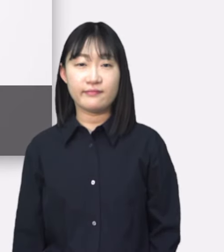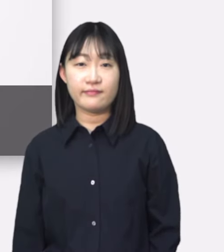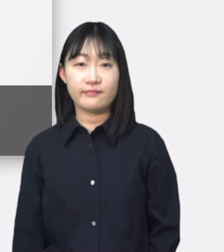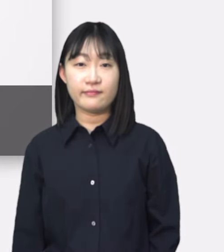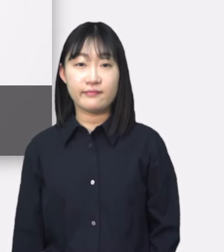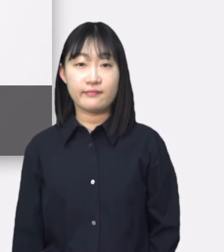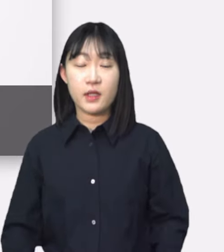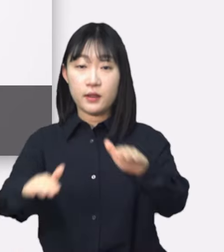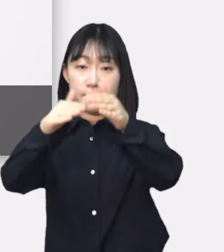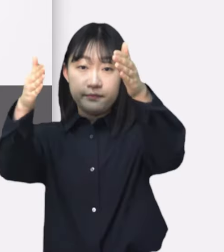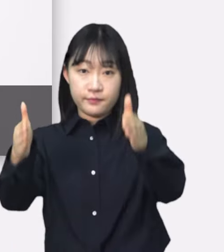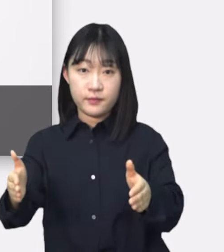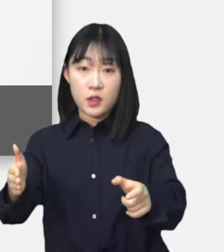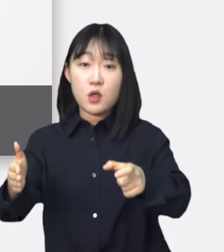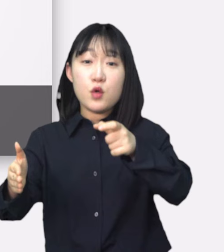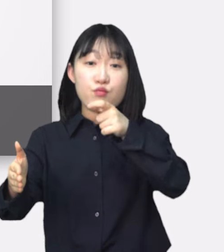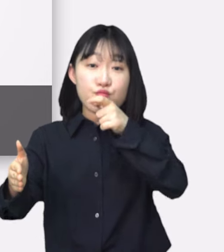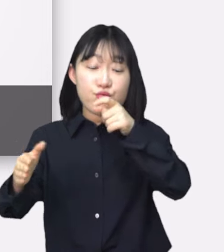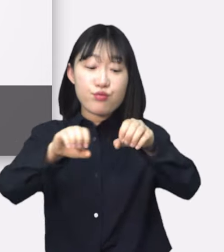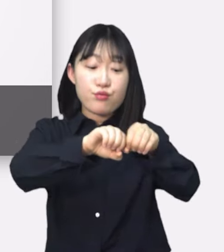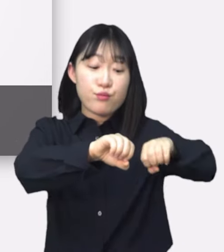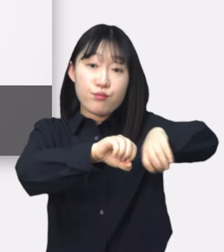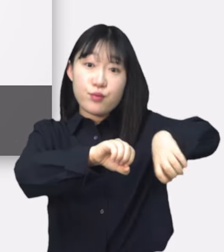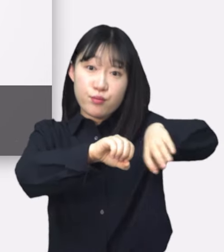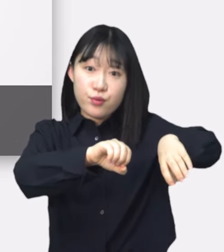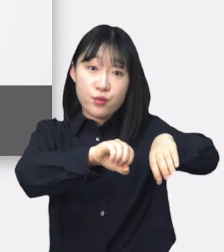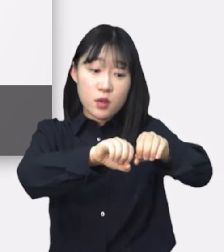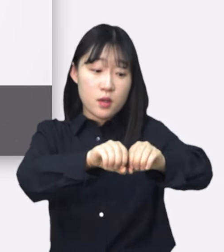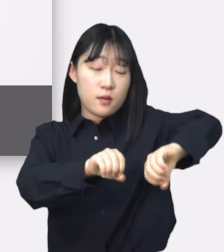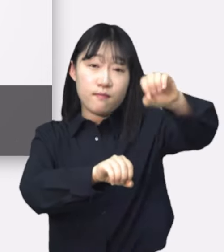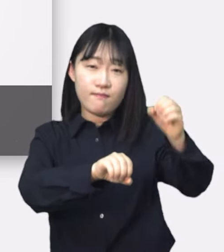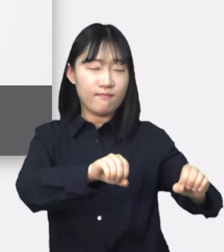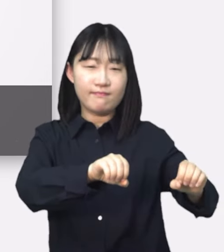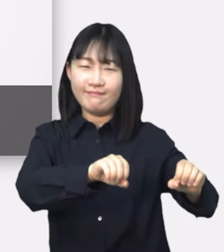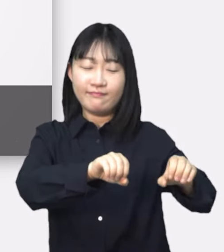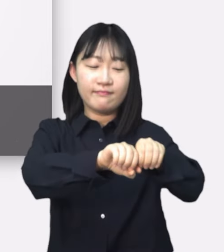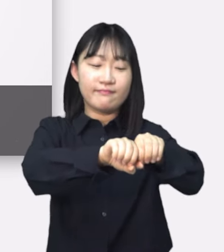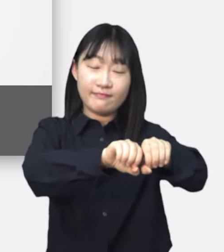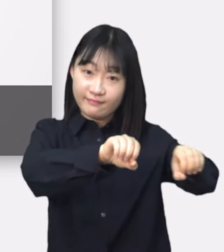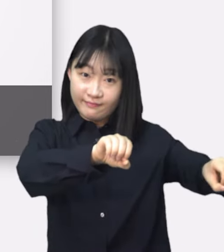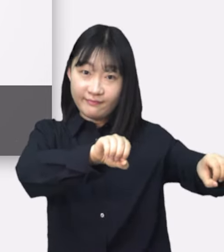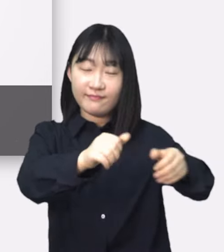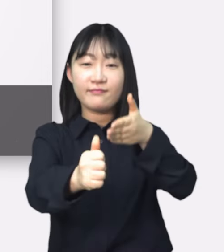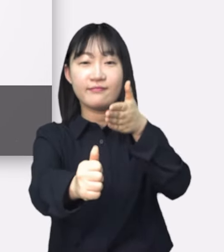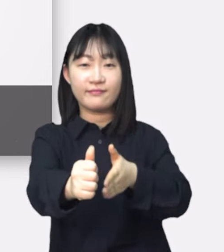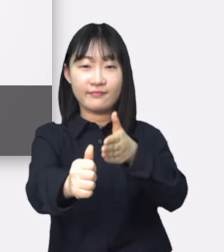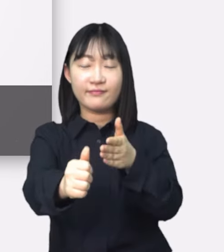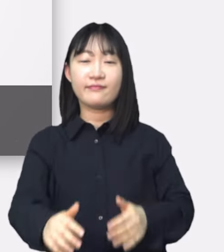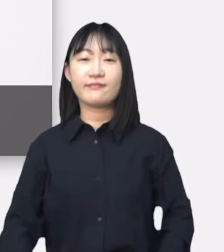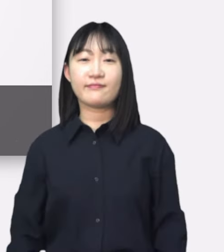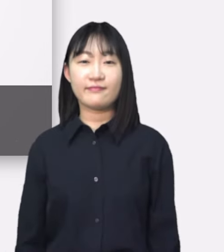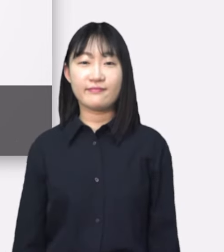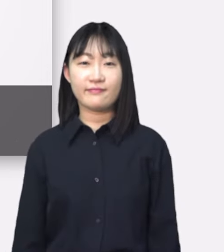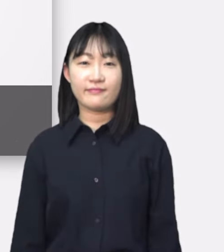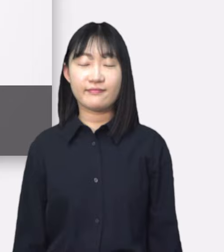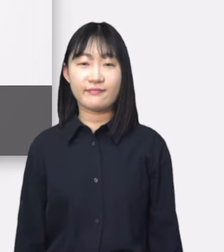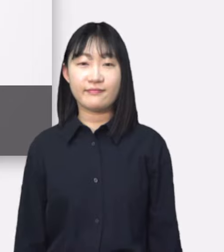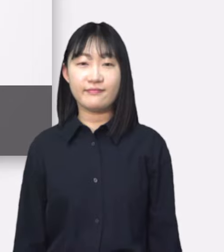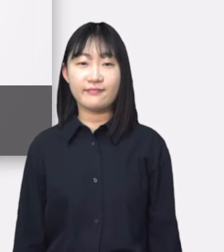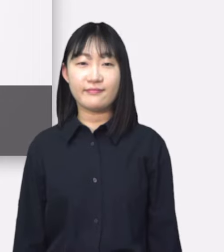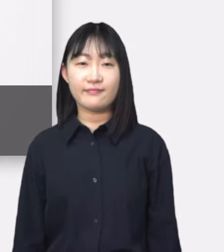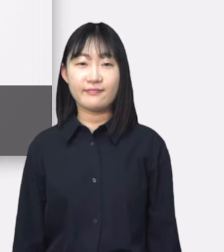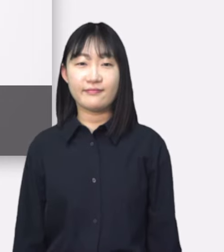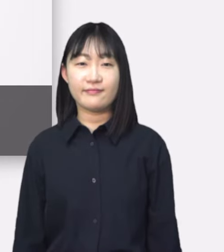확실한 동결 예방을 위해 배수 호스는 불곡이 생기지 않게 바닥에 평평한 상태로 놓아주시기